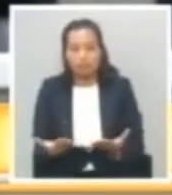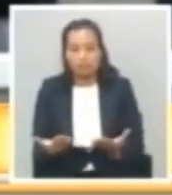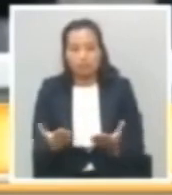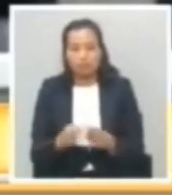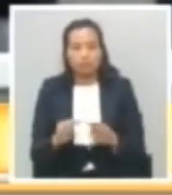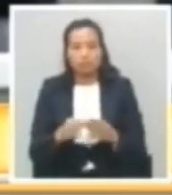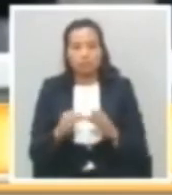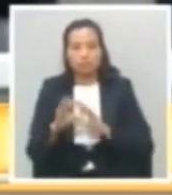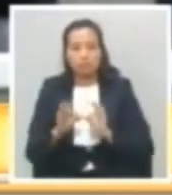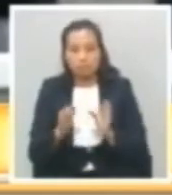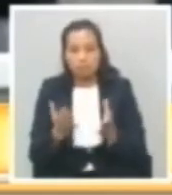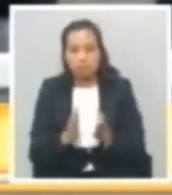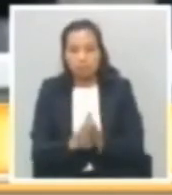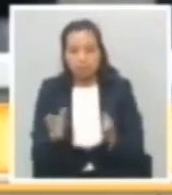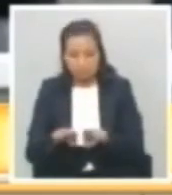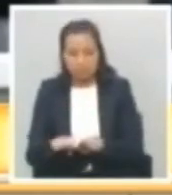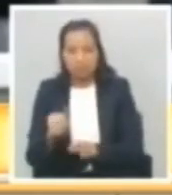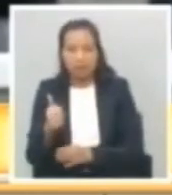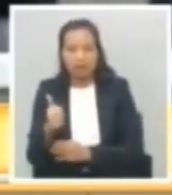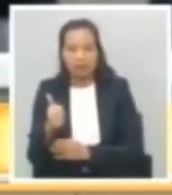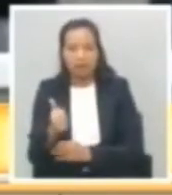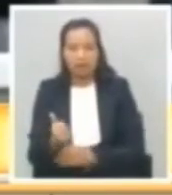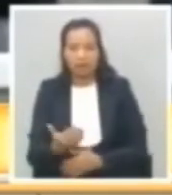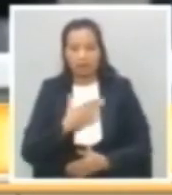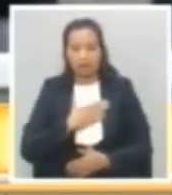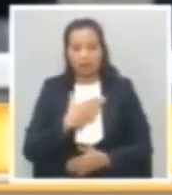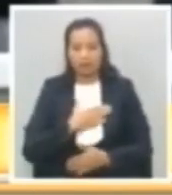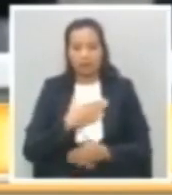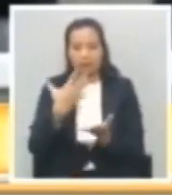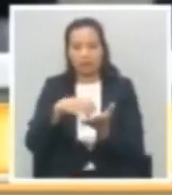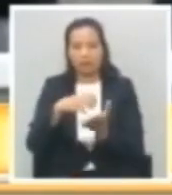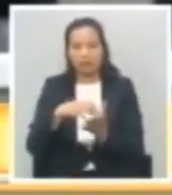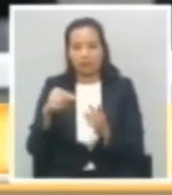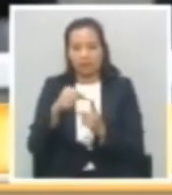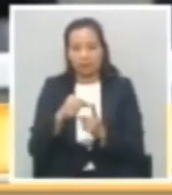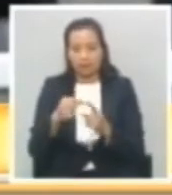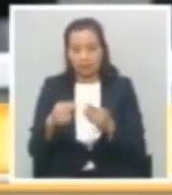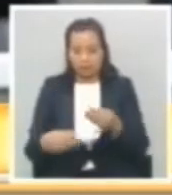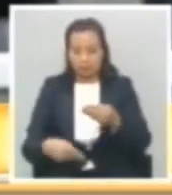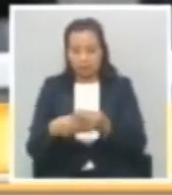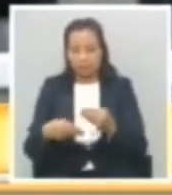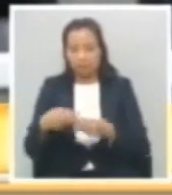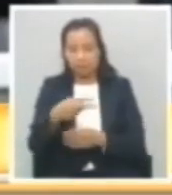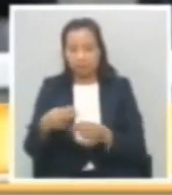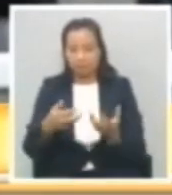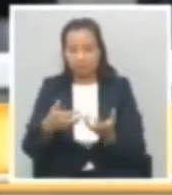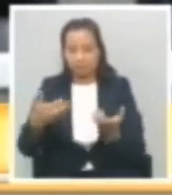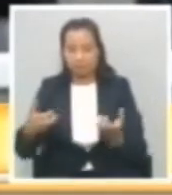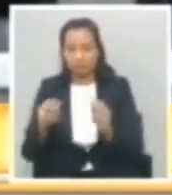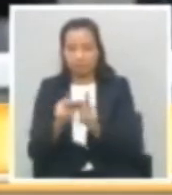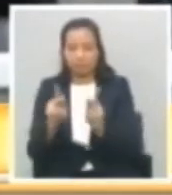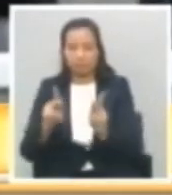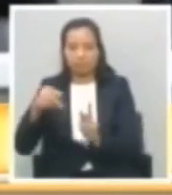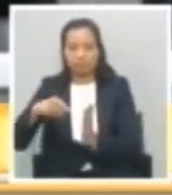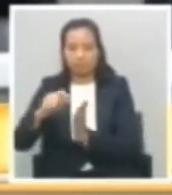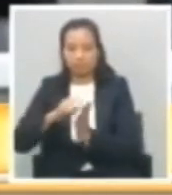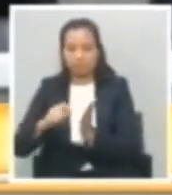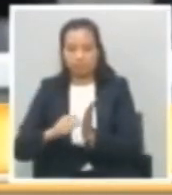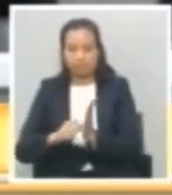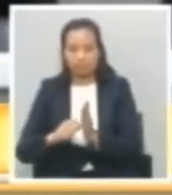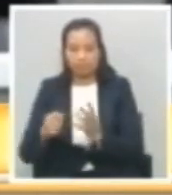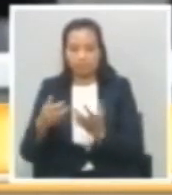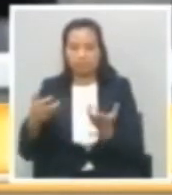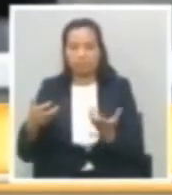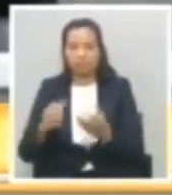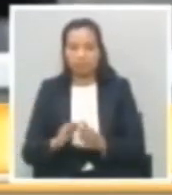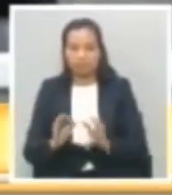นี้ผมขอเห็นด้วยนะครับกับผู้เสนอคำแปรยติที่จะแยกกรรมาธิการออกมาต่างหากเพื่อที่จะให้มีความชัดเ